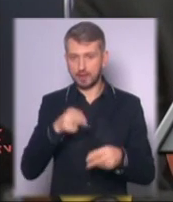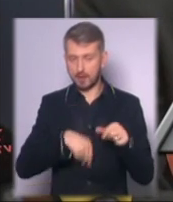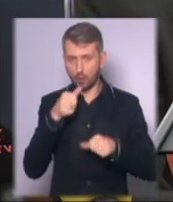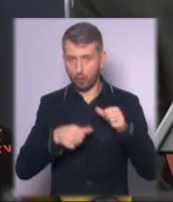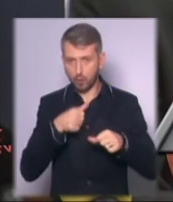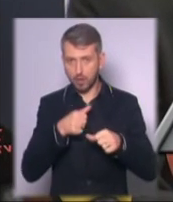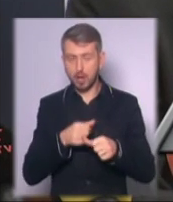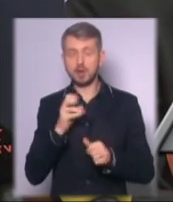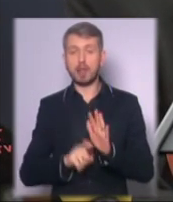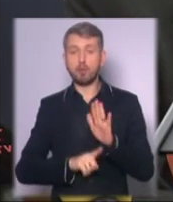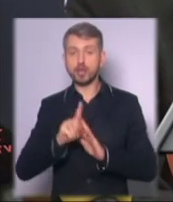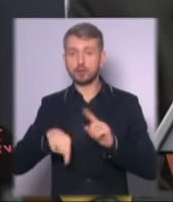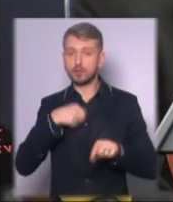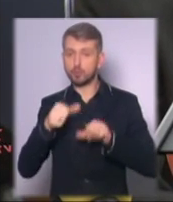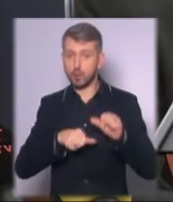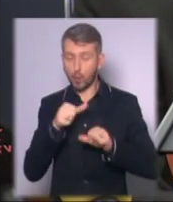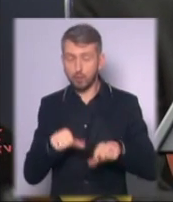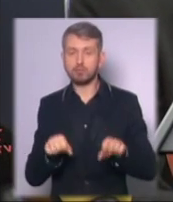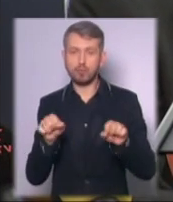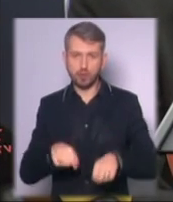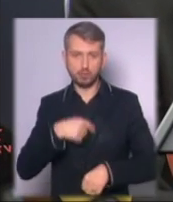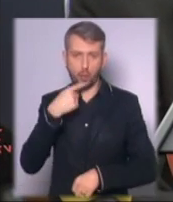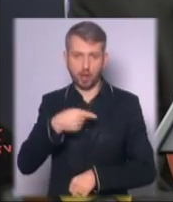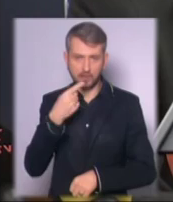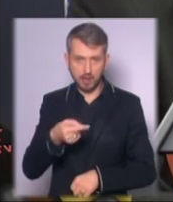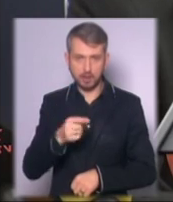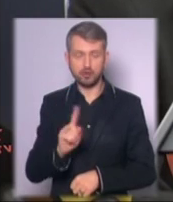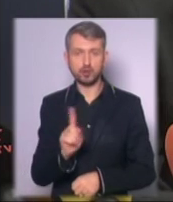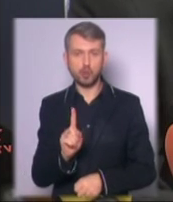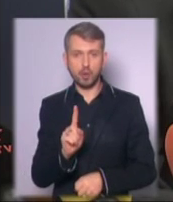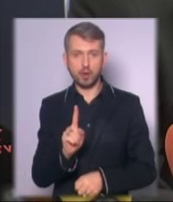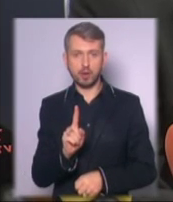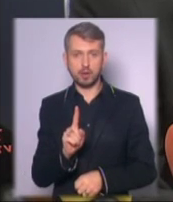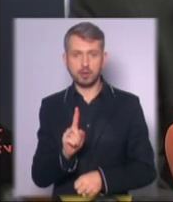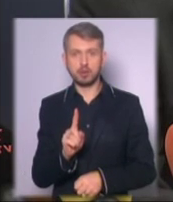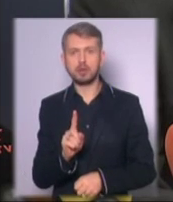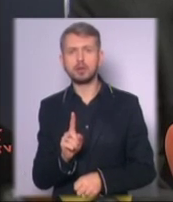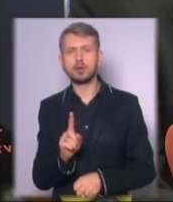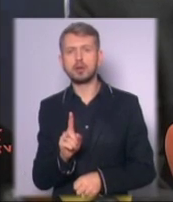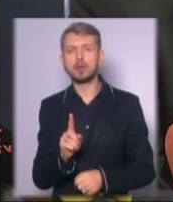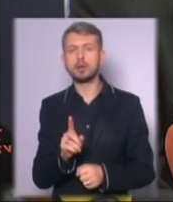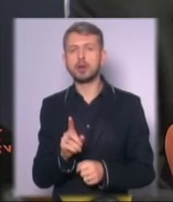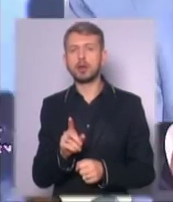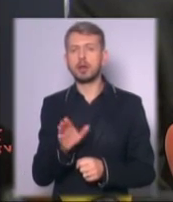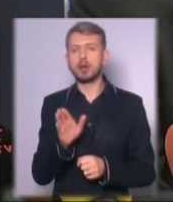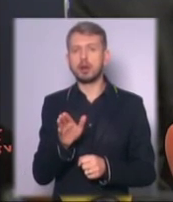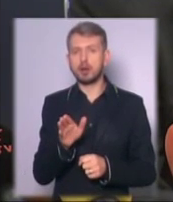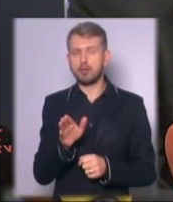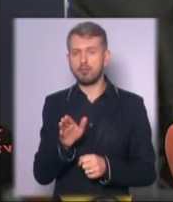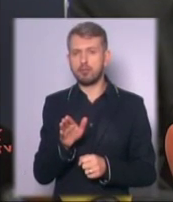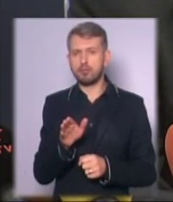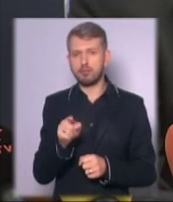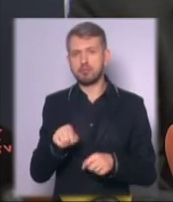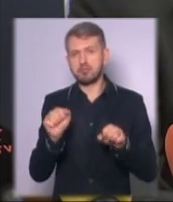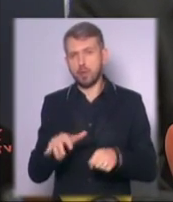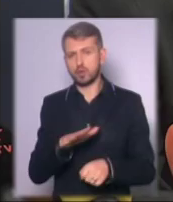То на початку наступного року ми можемо казати, що проведені, які будуть відкриті торги з початку наступного року, можуть